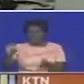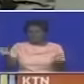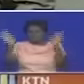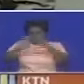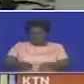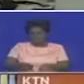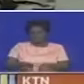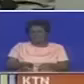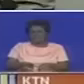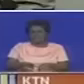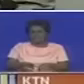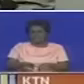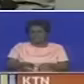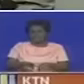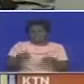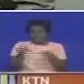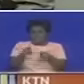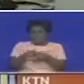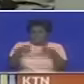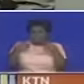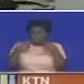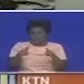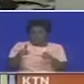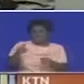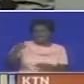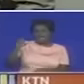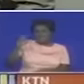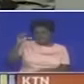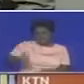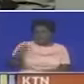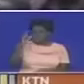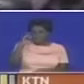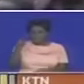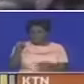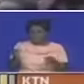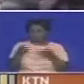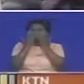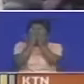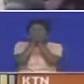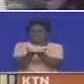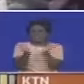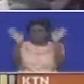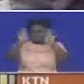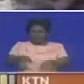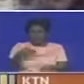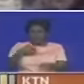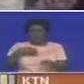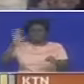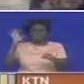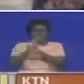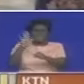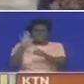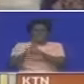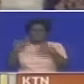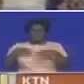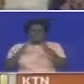wa Malakala. Kwa mujibu wa msemaji wa jeshi la Sudan Kusini, feri hiyo iliyozama ilikuwa imewabeba watu wengi kupita